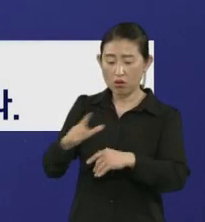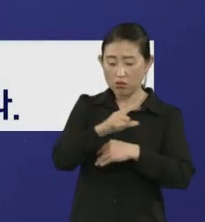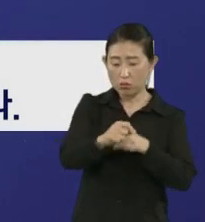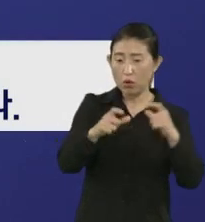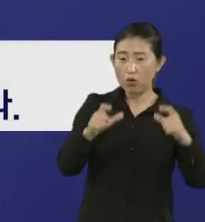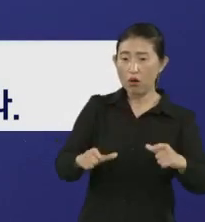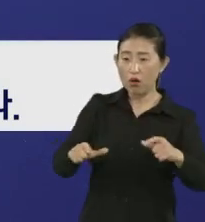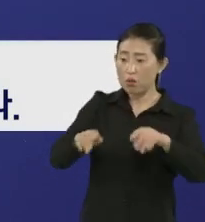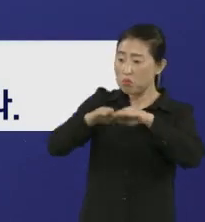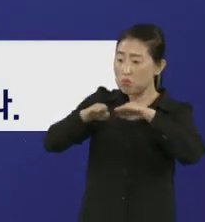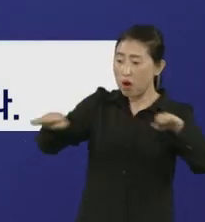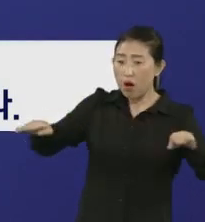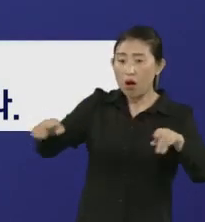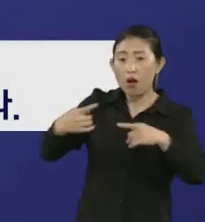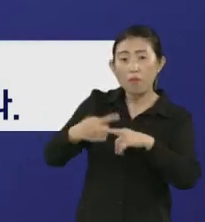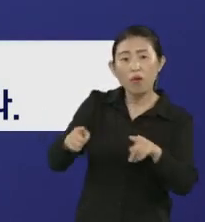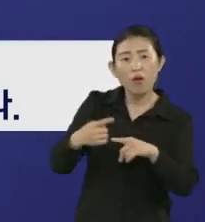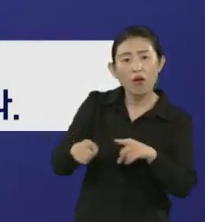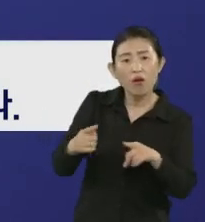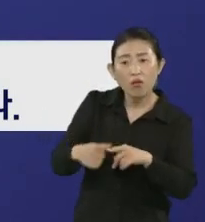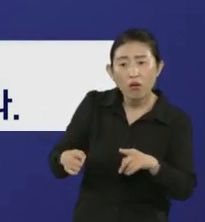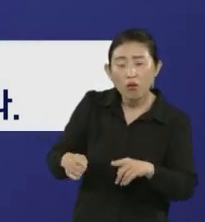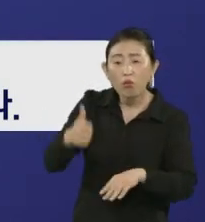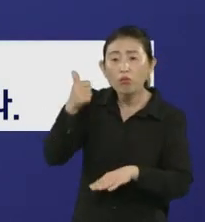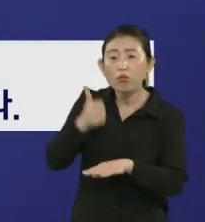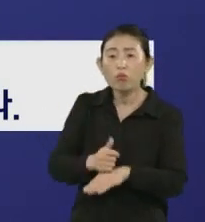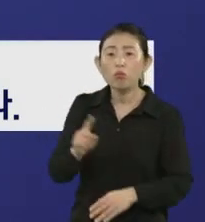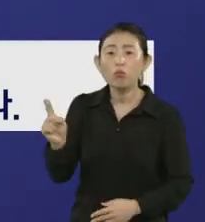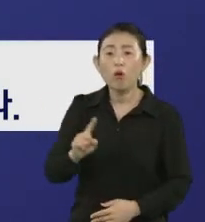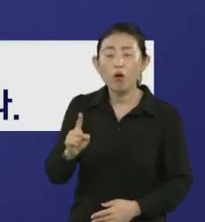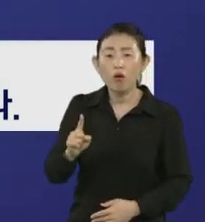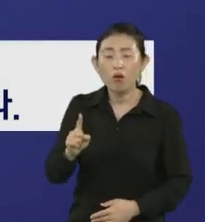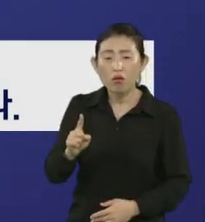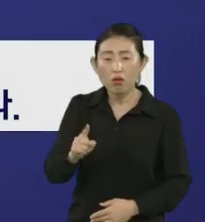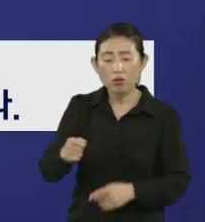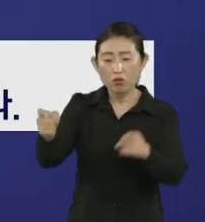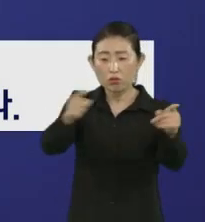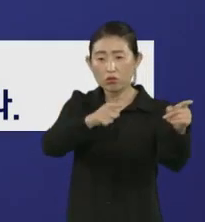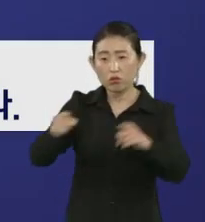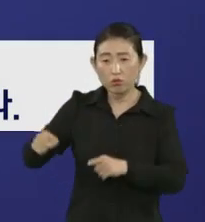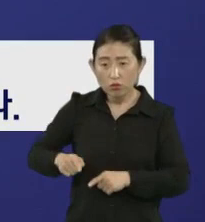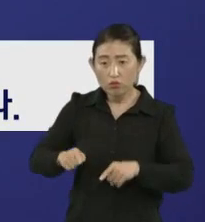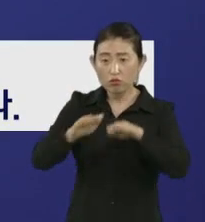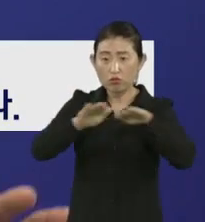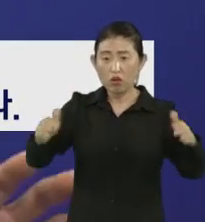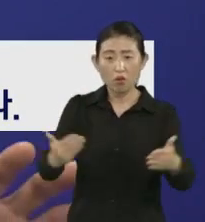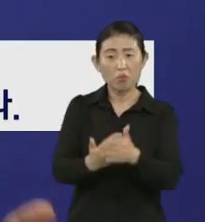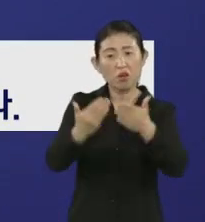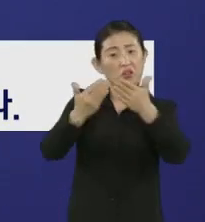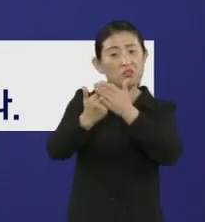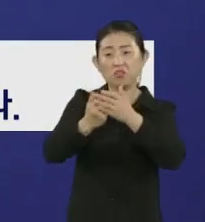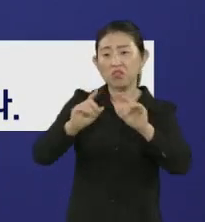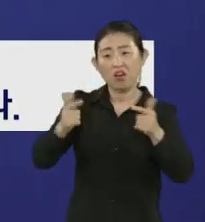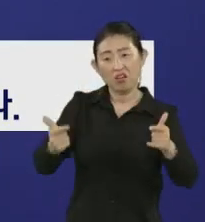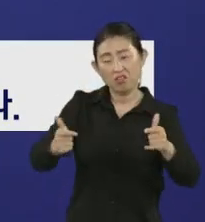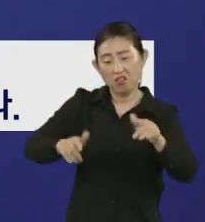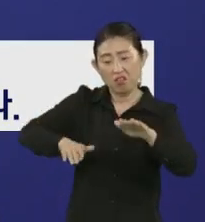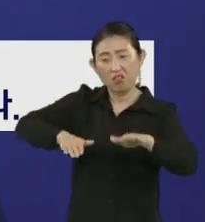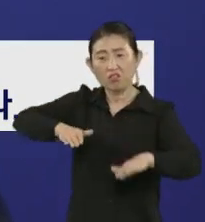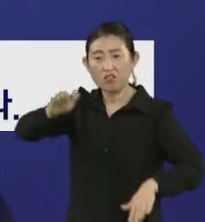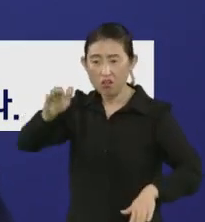동등하게 바라보고 단순 평가하면 그 자체가 이미 국가의 균형 발전을